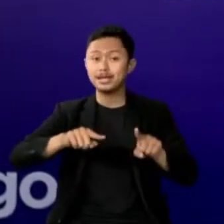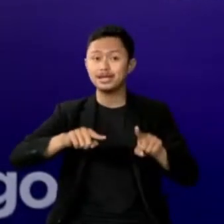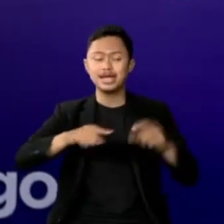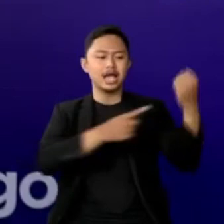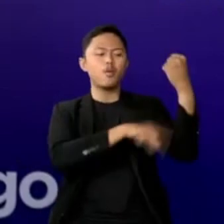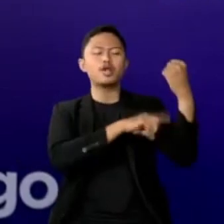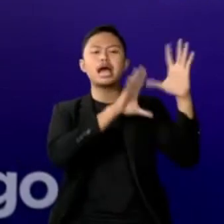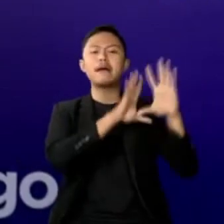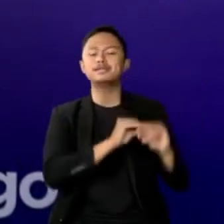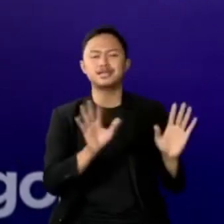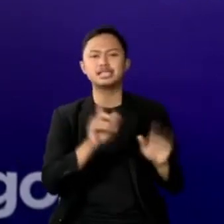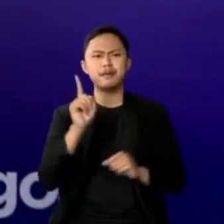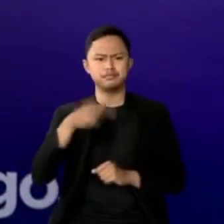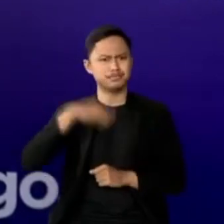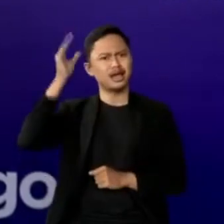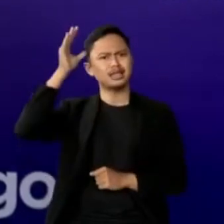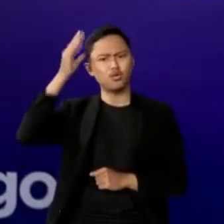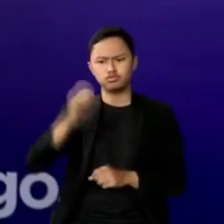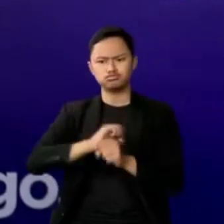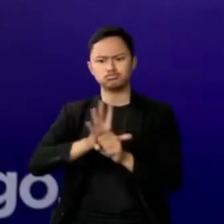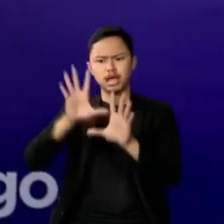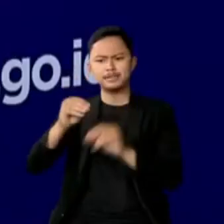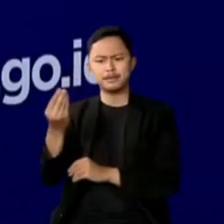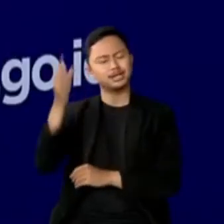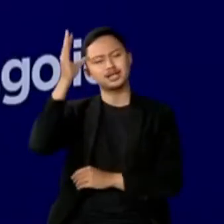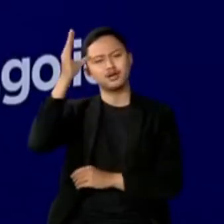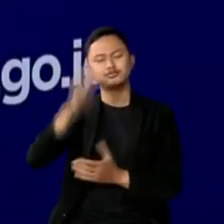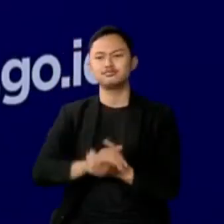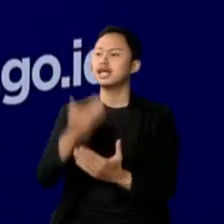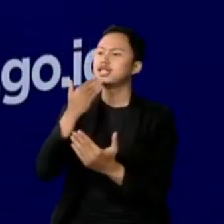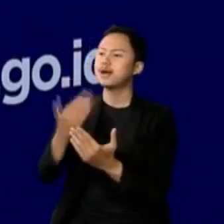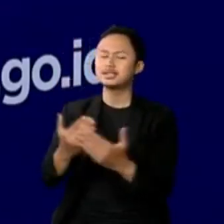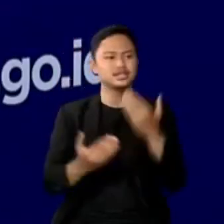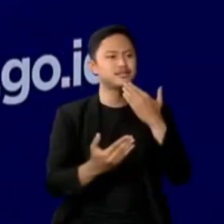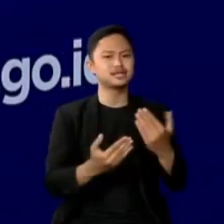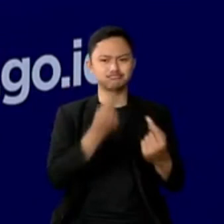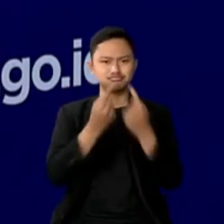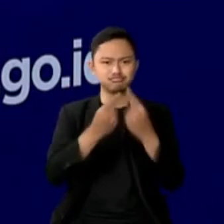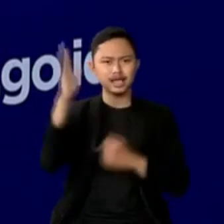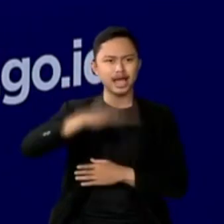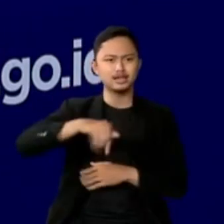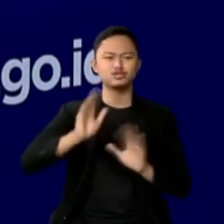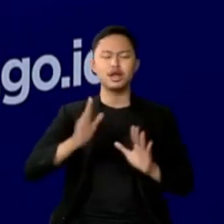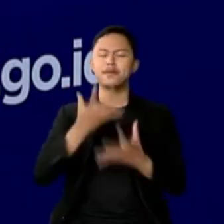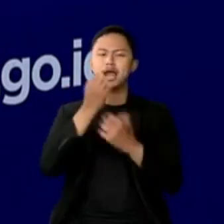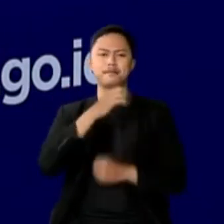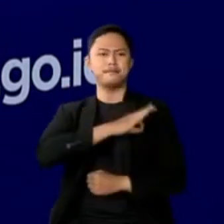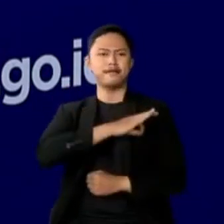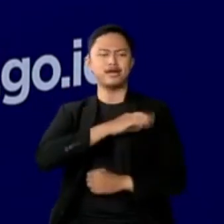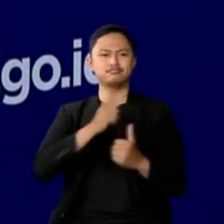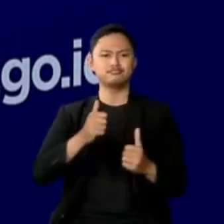kita boros kan karena kita nggak tau Sampai kapan naik terima kasih Profesor Dan megang Rizal juga sudah hadir dalam dialog hari ini semoga bermanfaat